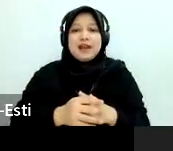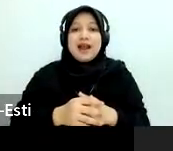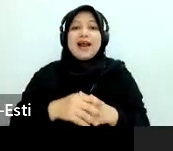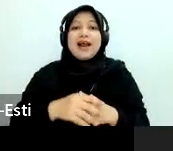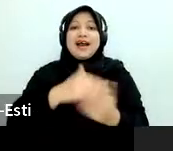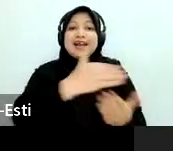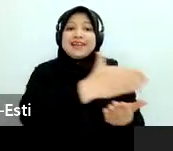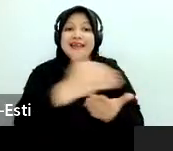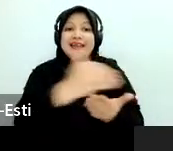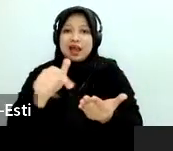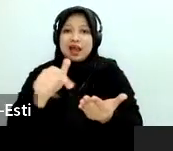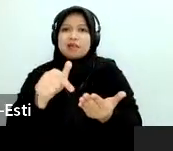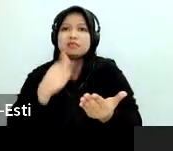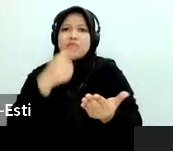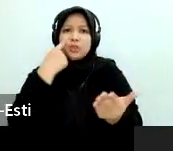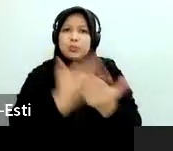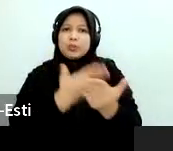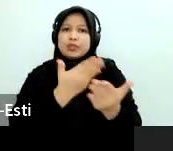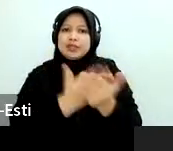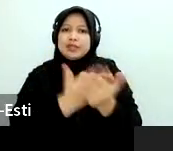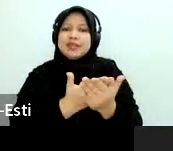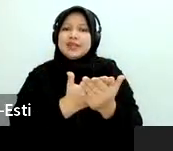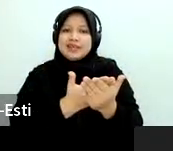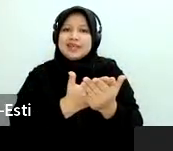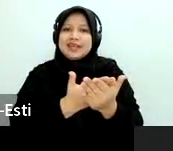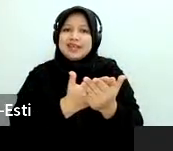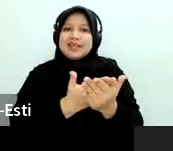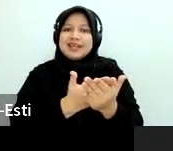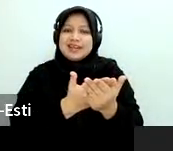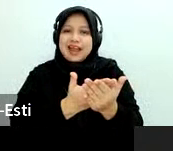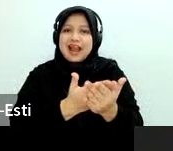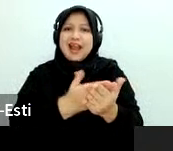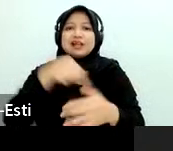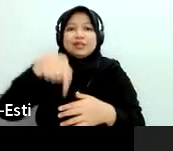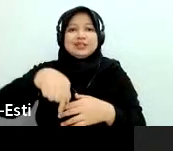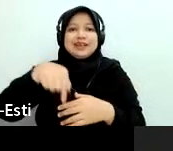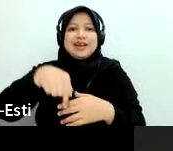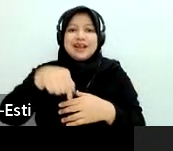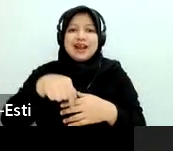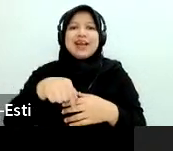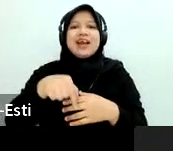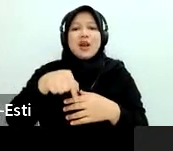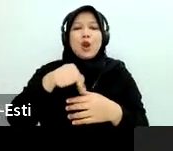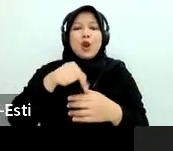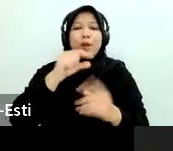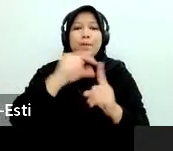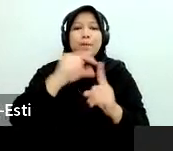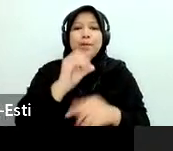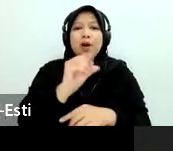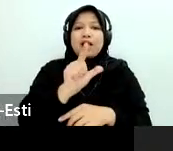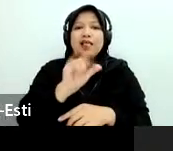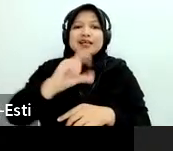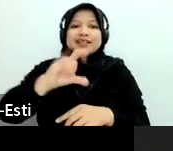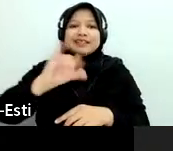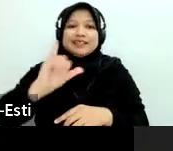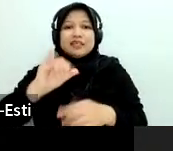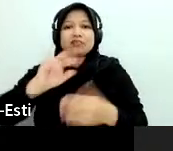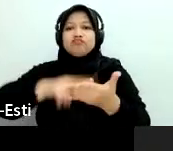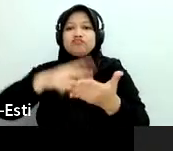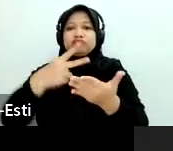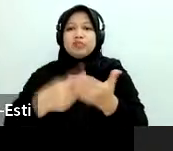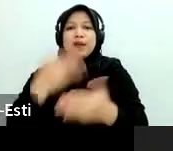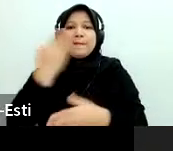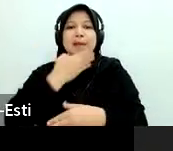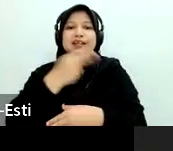keanehan yang terdapat pada kata kebijakan dalam bahasa Indonesia untuk